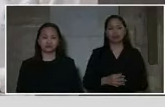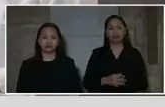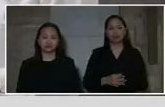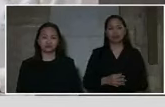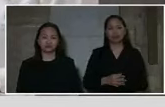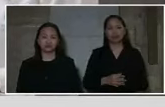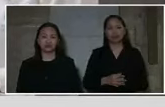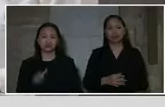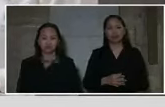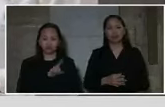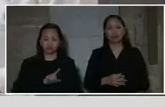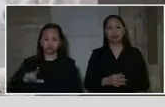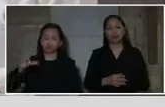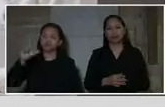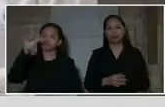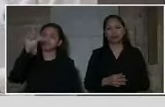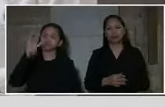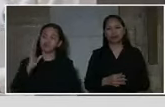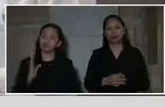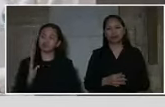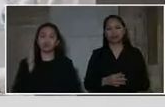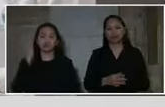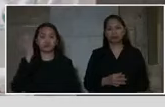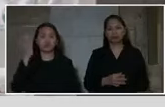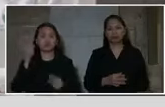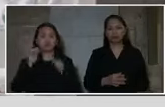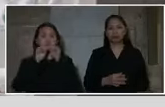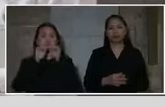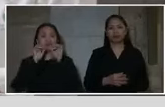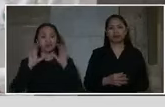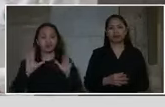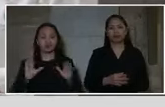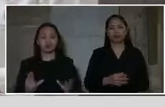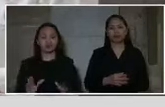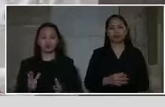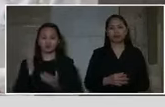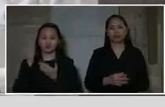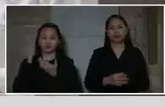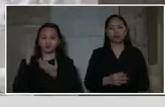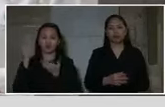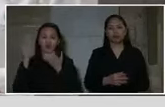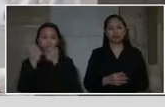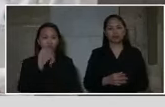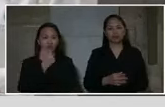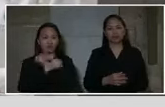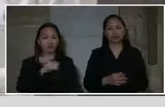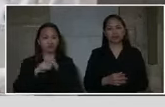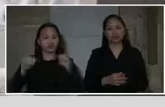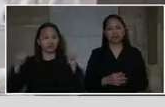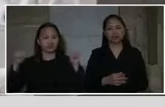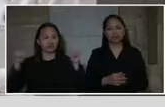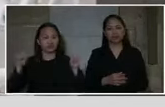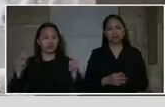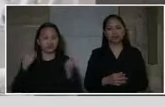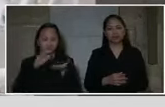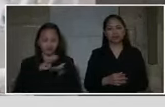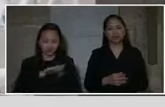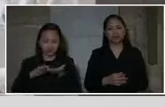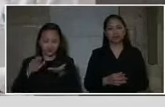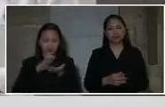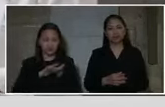Ang Panginoong Diyos, pagpapalain siya, ililigtas siya't pawawalang